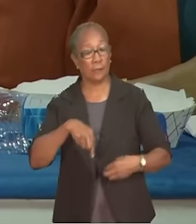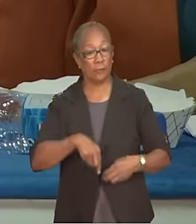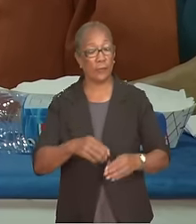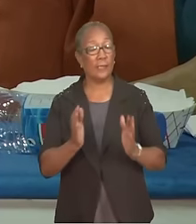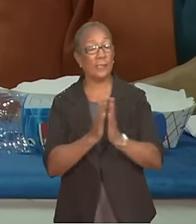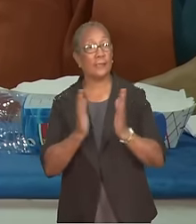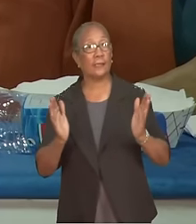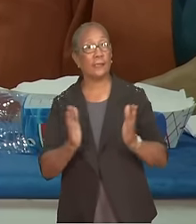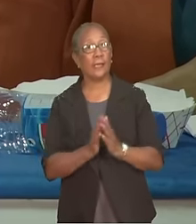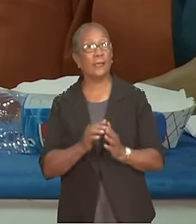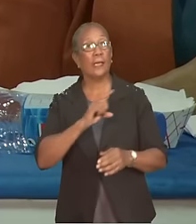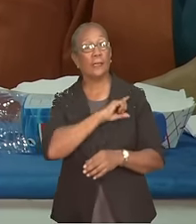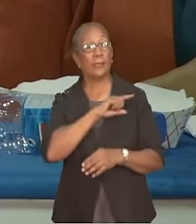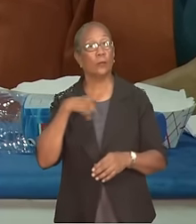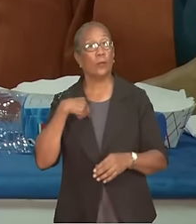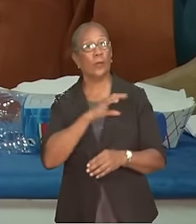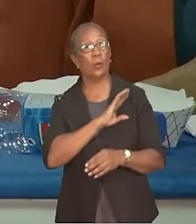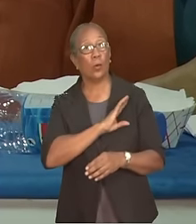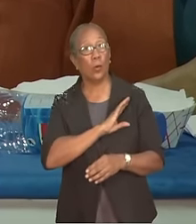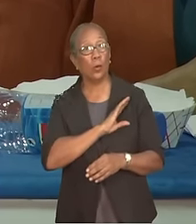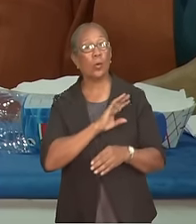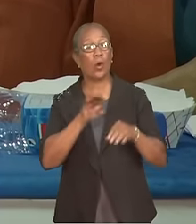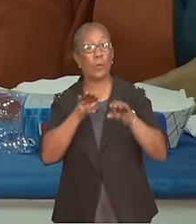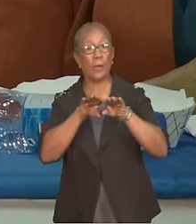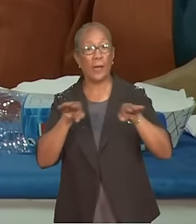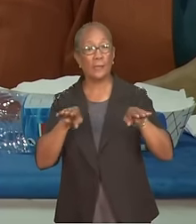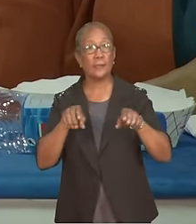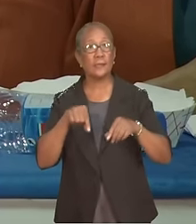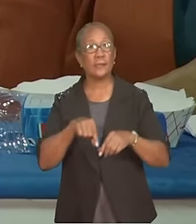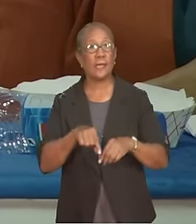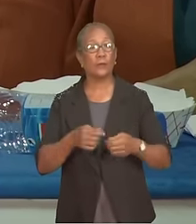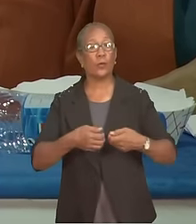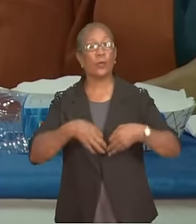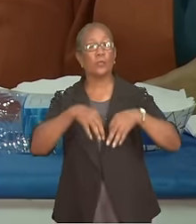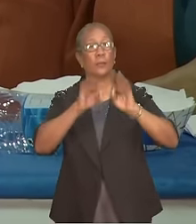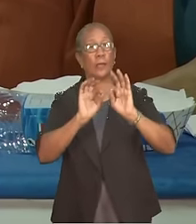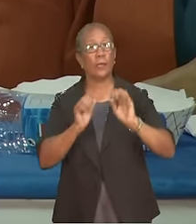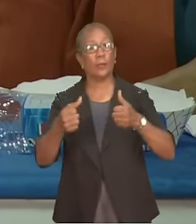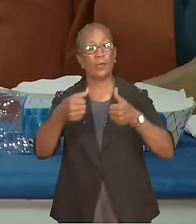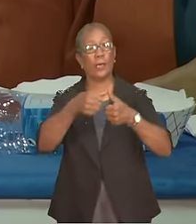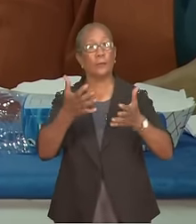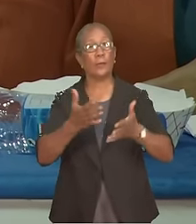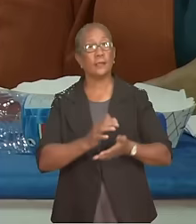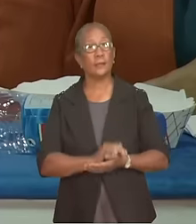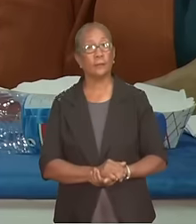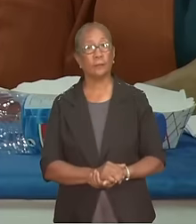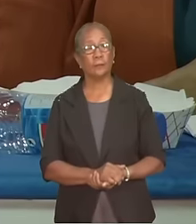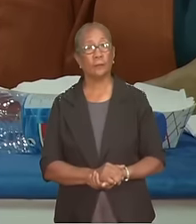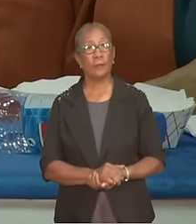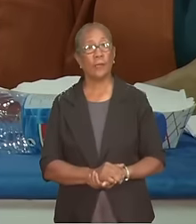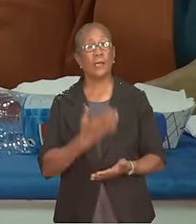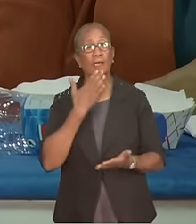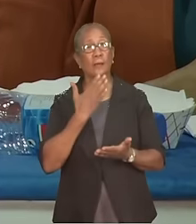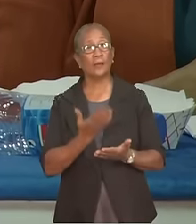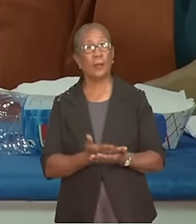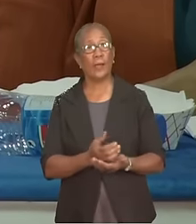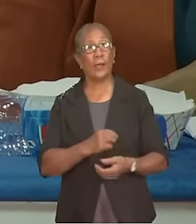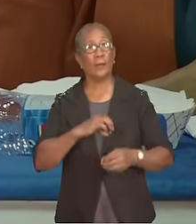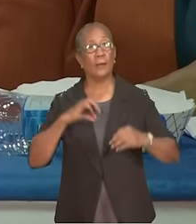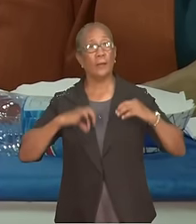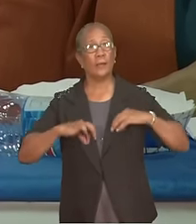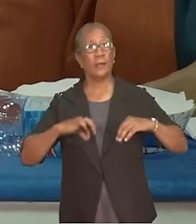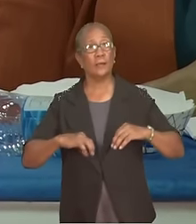is. Zodat we ook op basis daarvan ons beleid zullen kunnen aanpassen. Dank u wel,